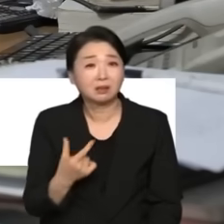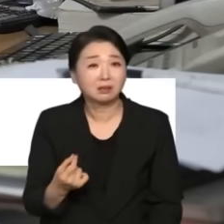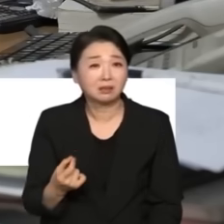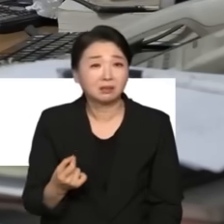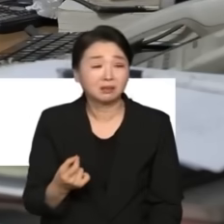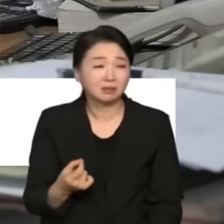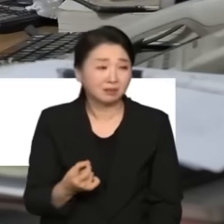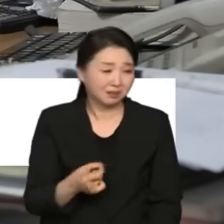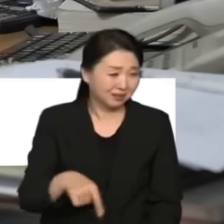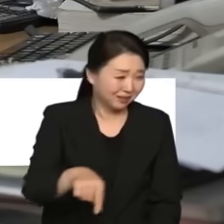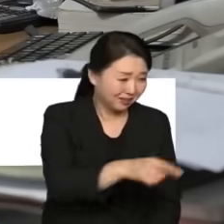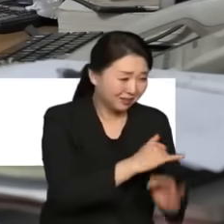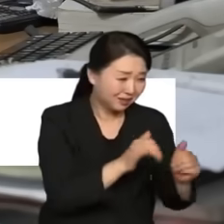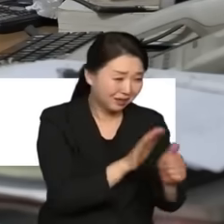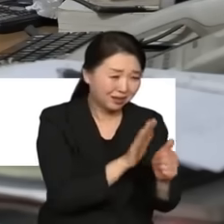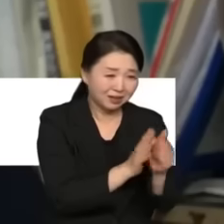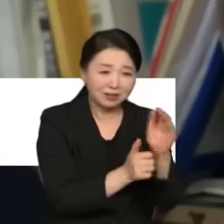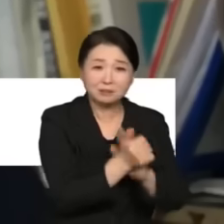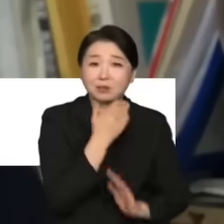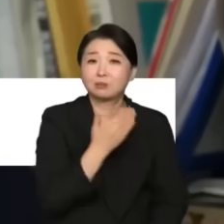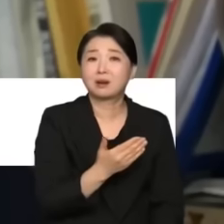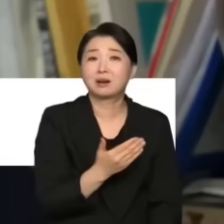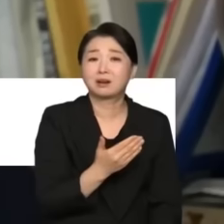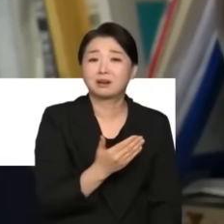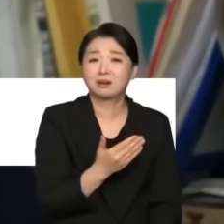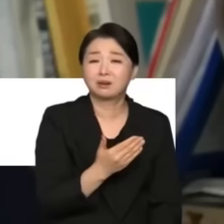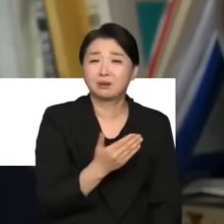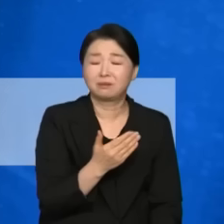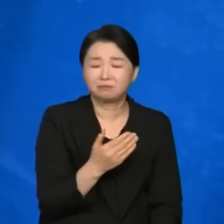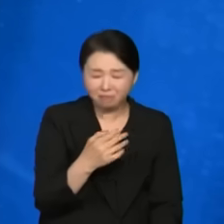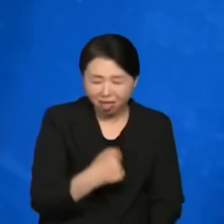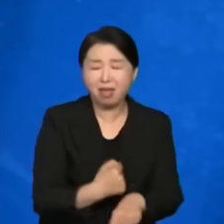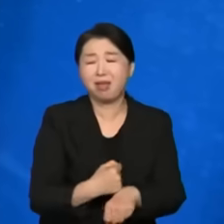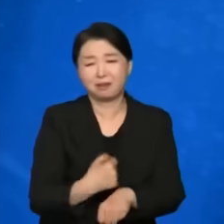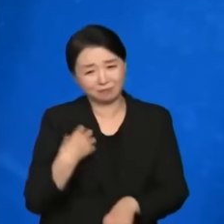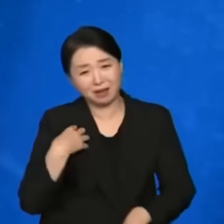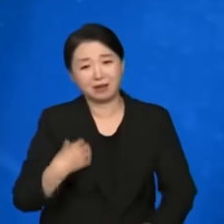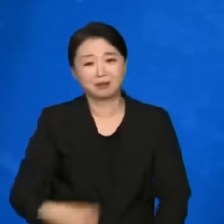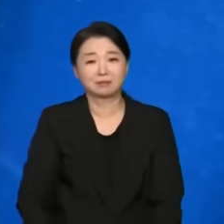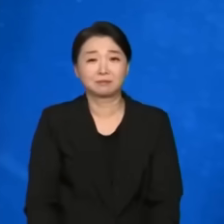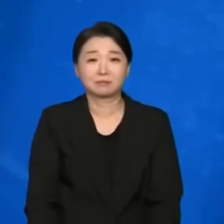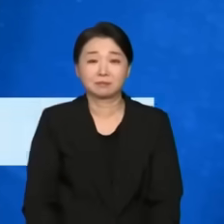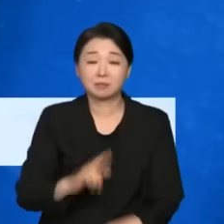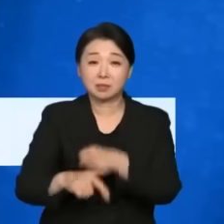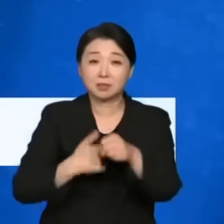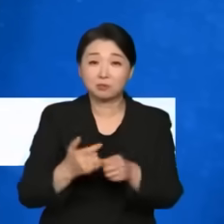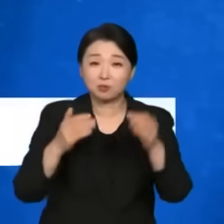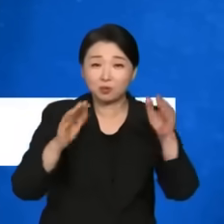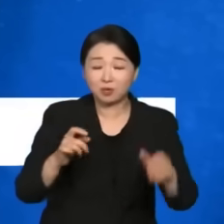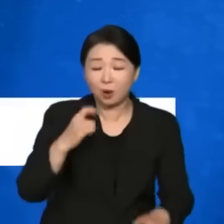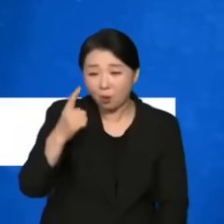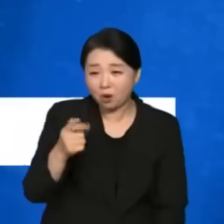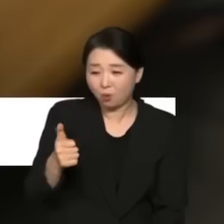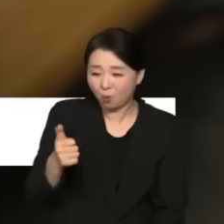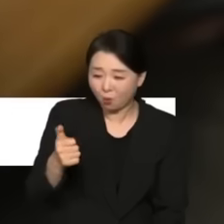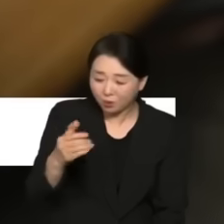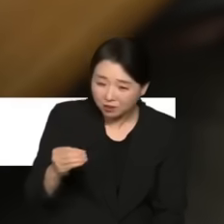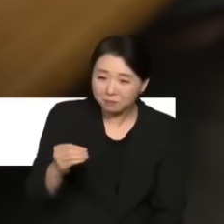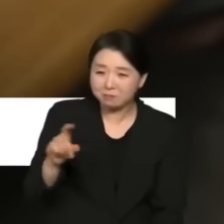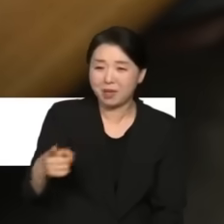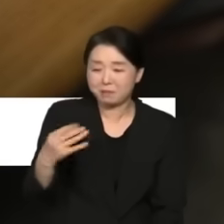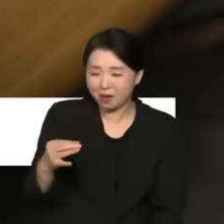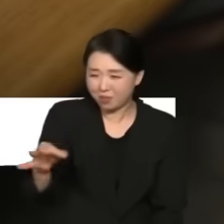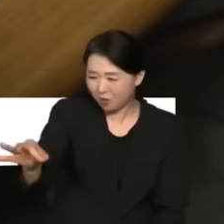많은 사람들에게 희망을 될 수 있는데 그냥 하지 뭐 16년을 월 50에서 100만 원 수준의 활동비로